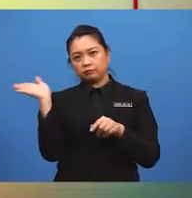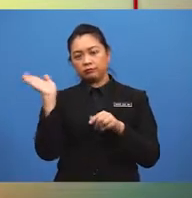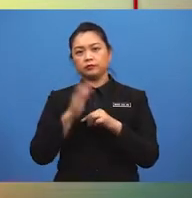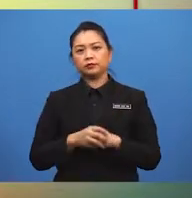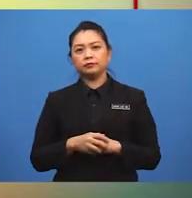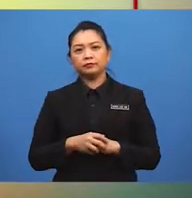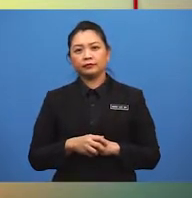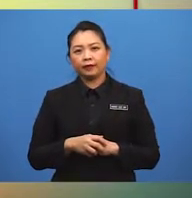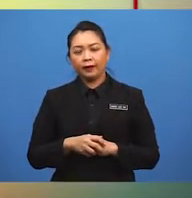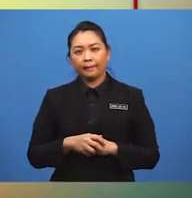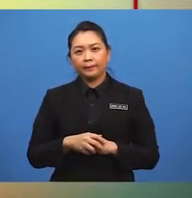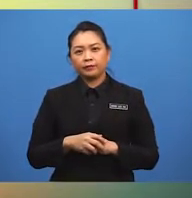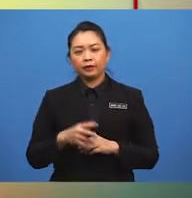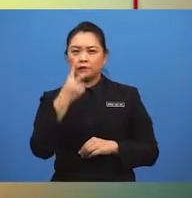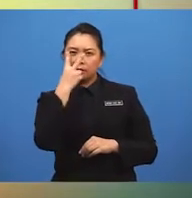ini?